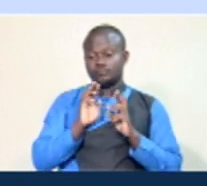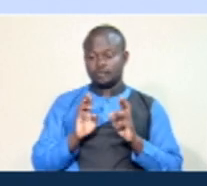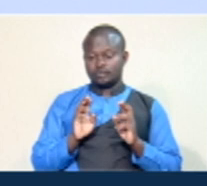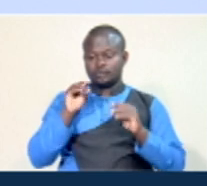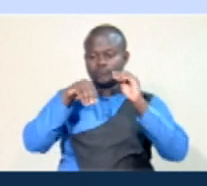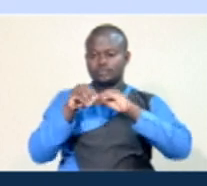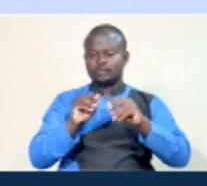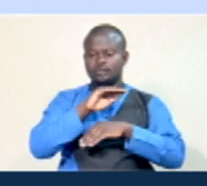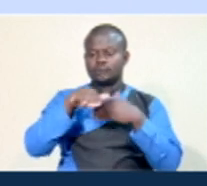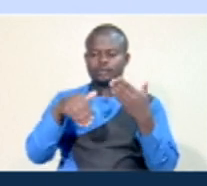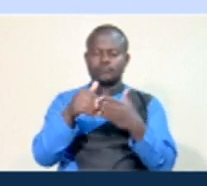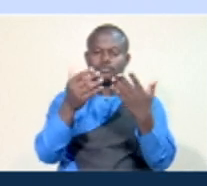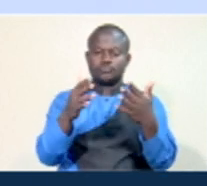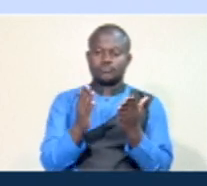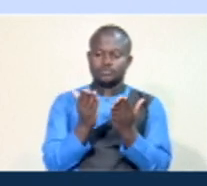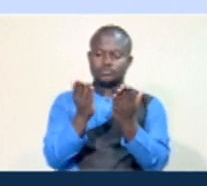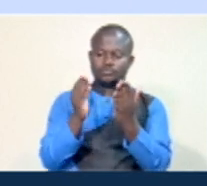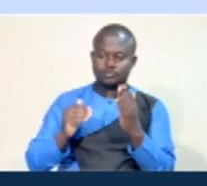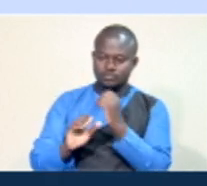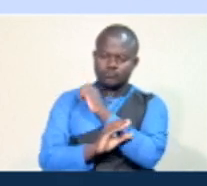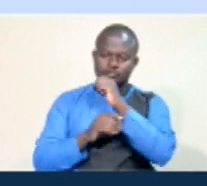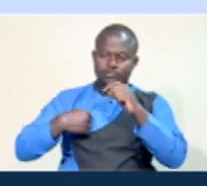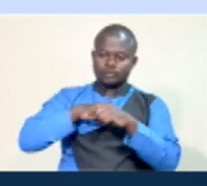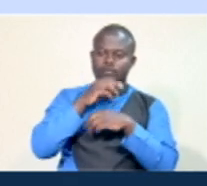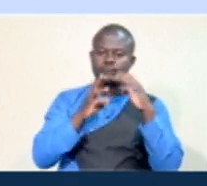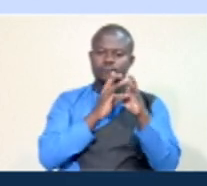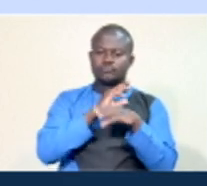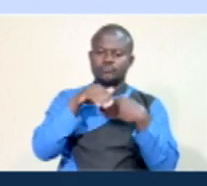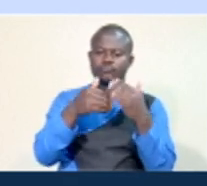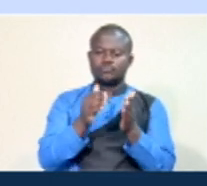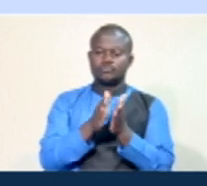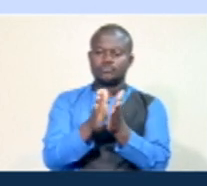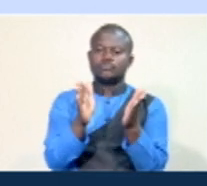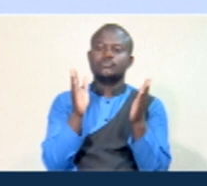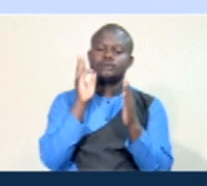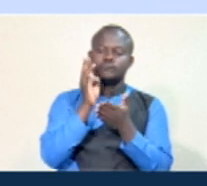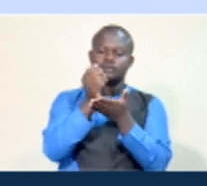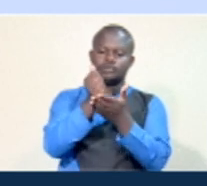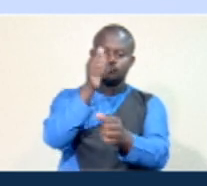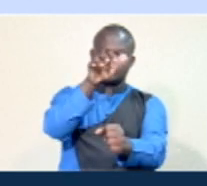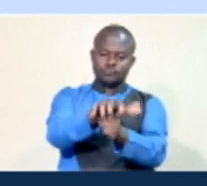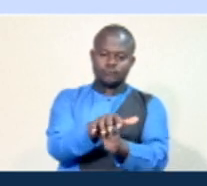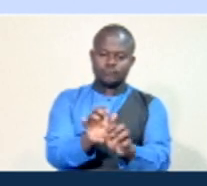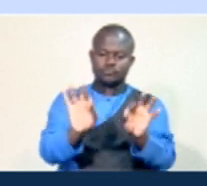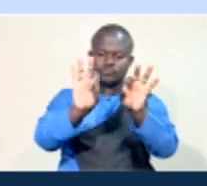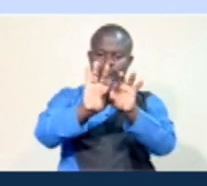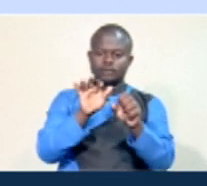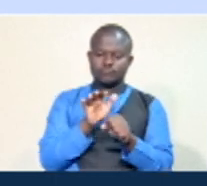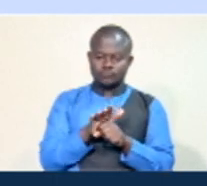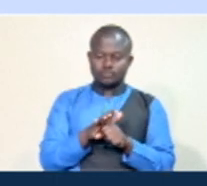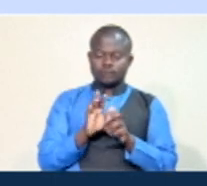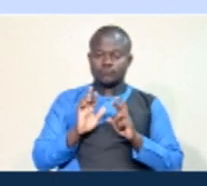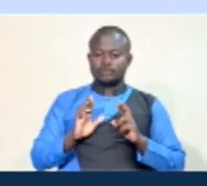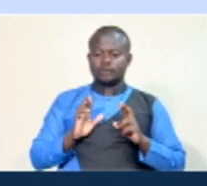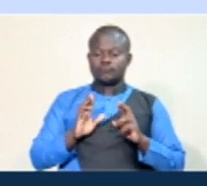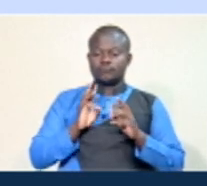wa buri wese muri aba barangije haba ku gihugu cyacu no ku isi muri rusange uzagira agaciro gakomeye. Nizera